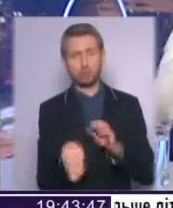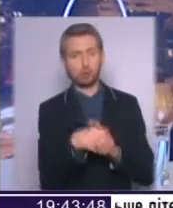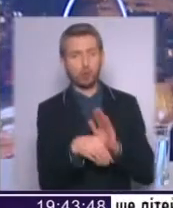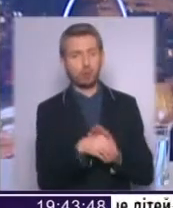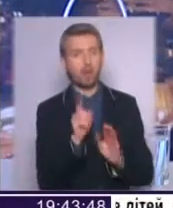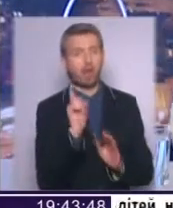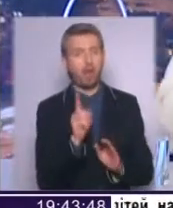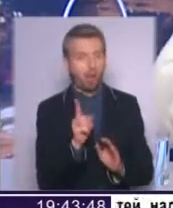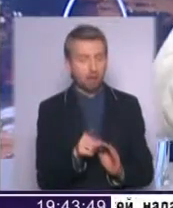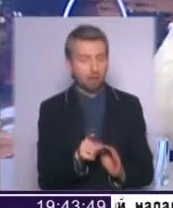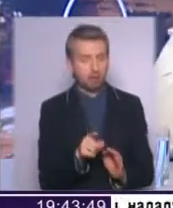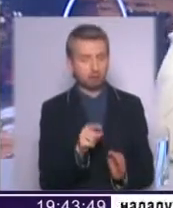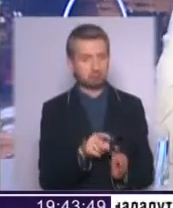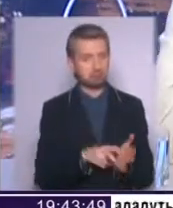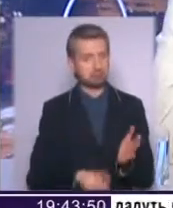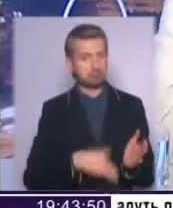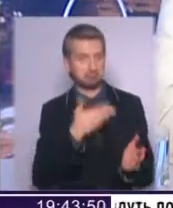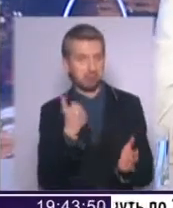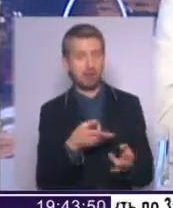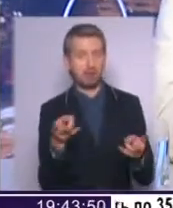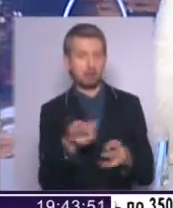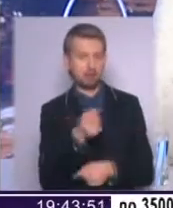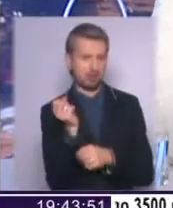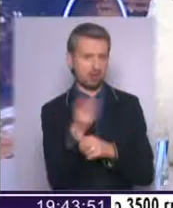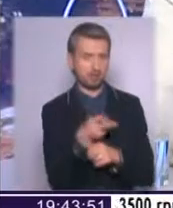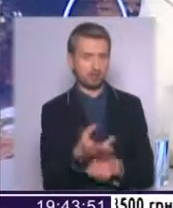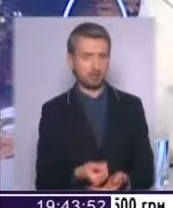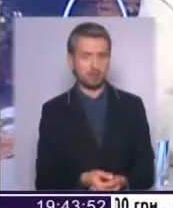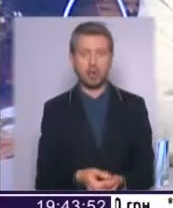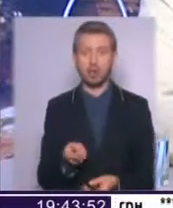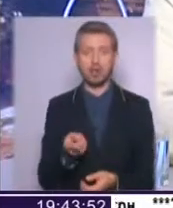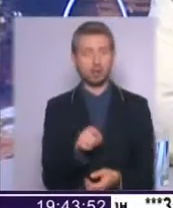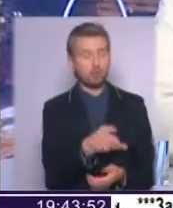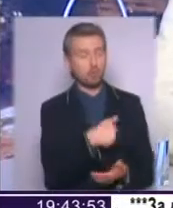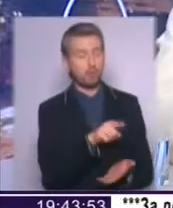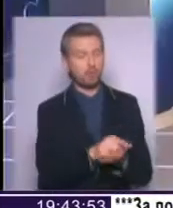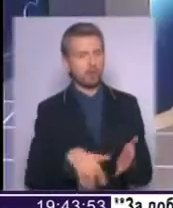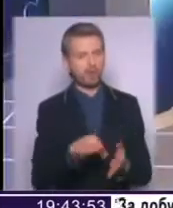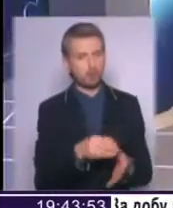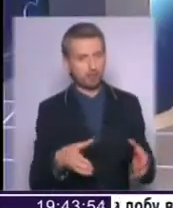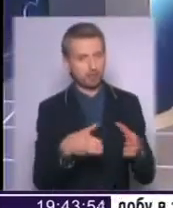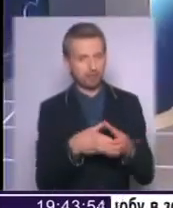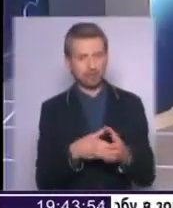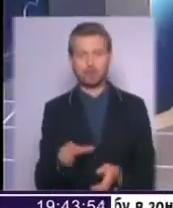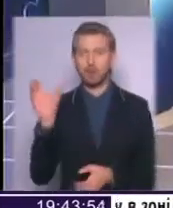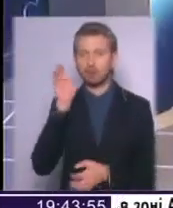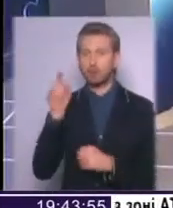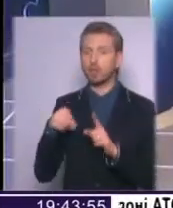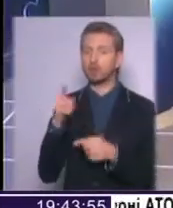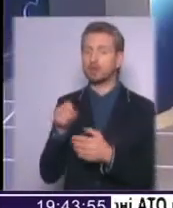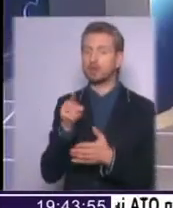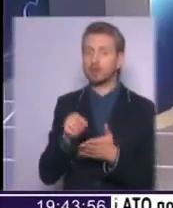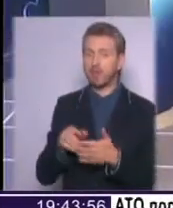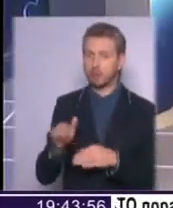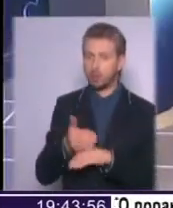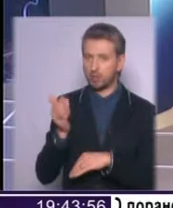не ступається з цієї посади, значить його треба звідти гнати в три шиї. Тому ми повинні всі об'єднатися. Слухаємо запитання від глядачів. Вечір добрий